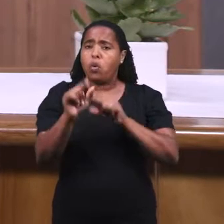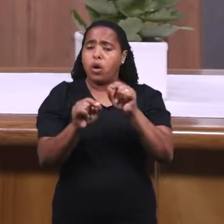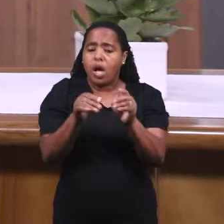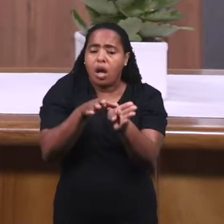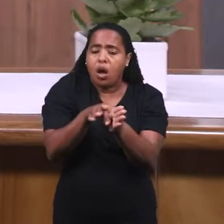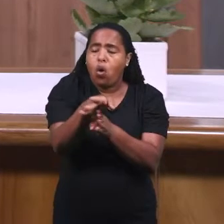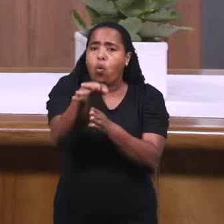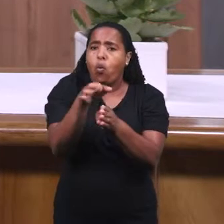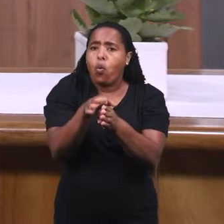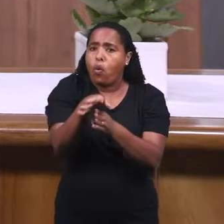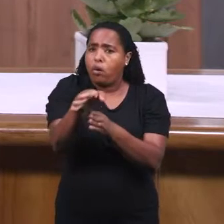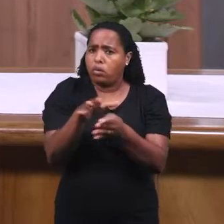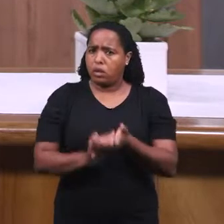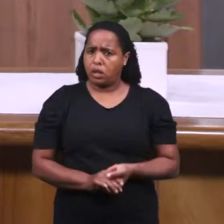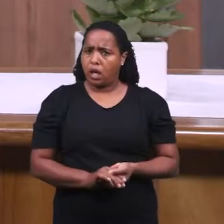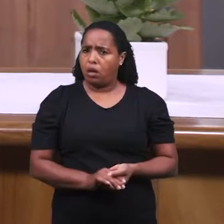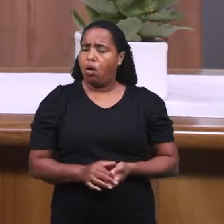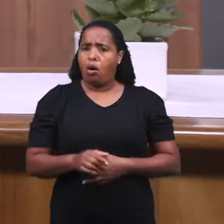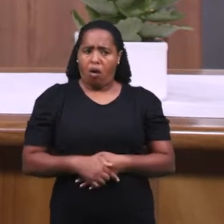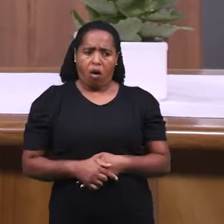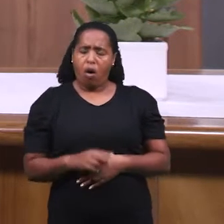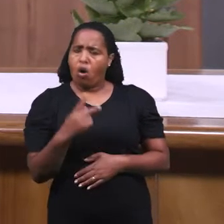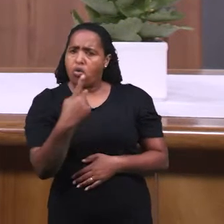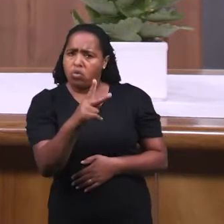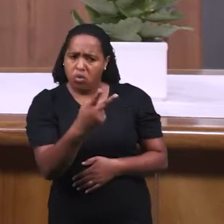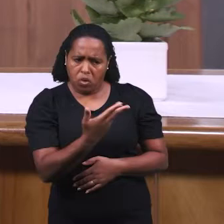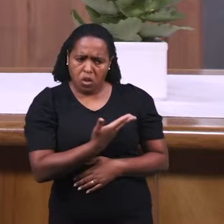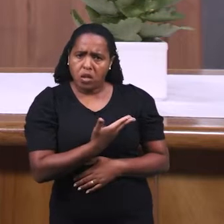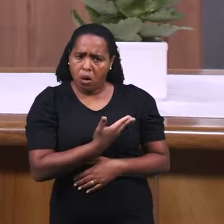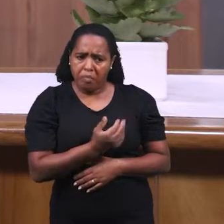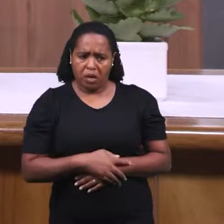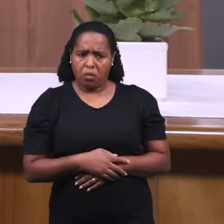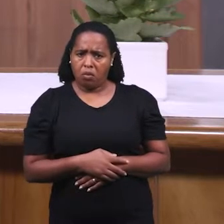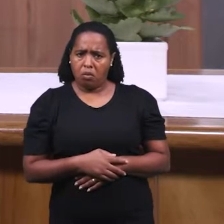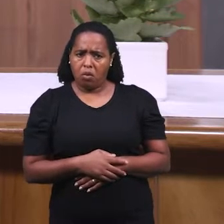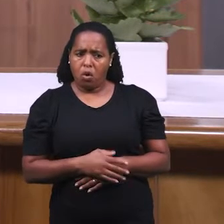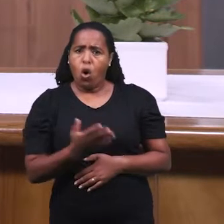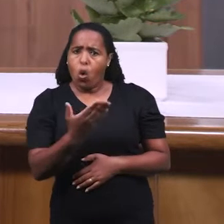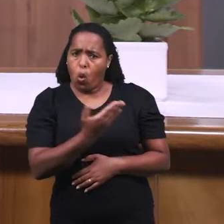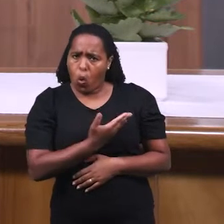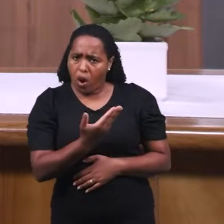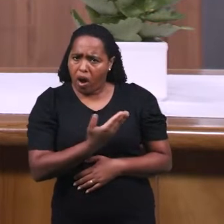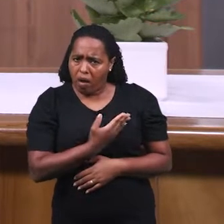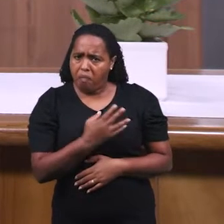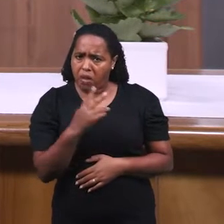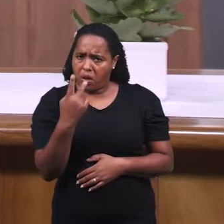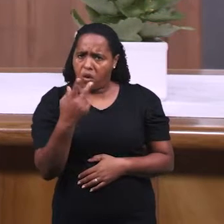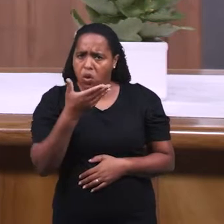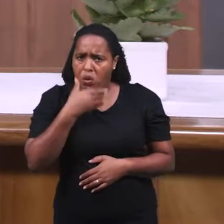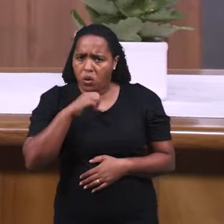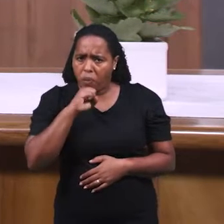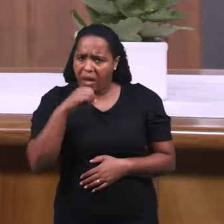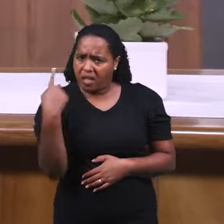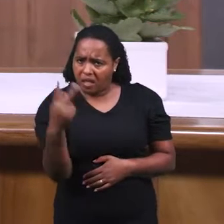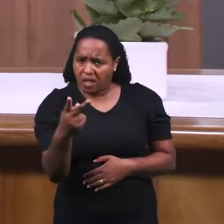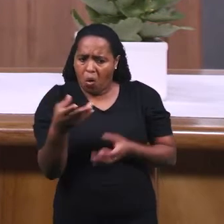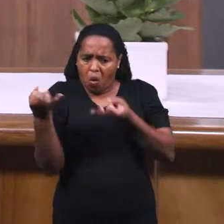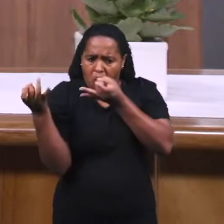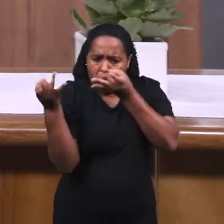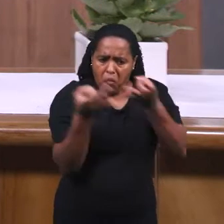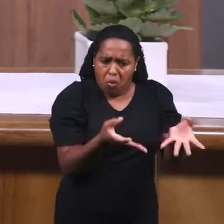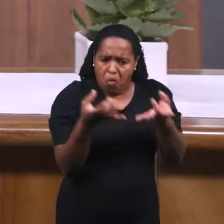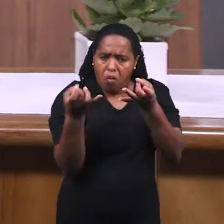Мы видим, что это совет, да? Не покидай друга твоего и друга отца